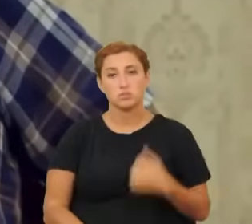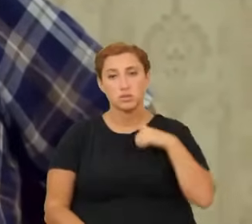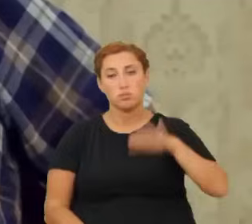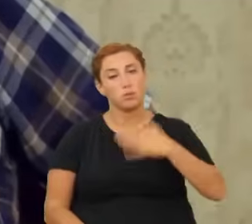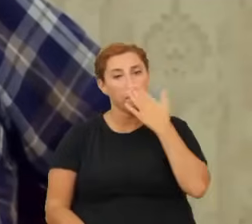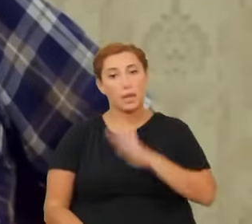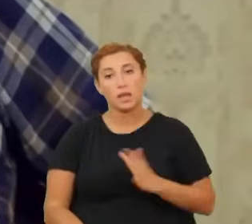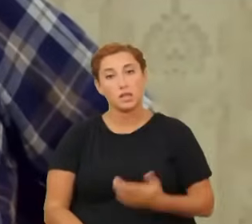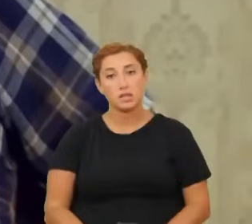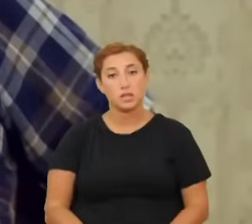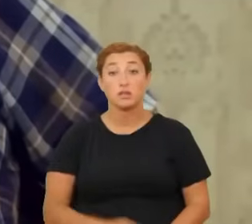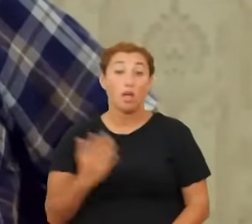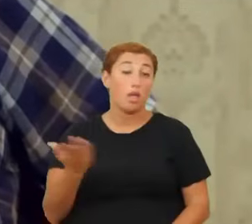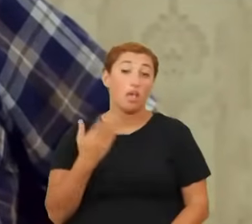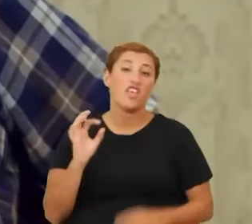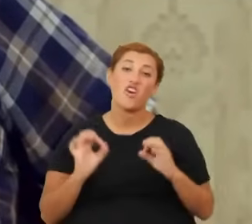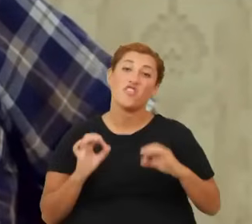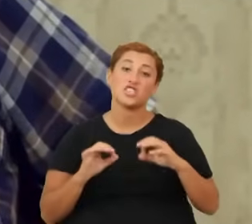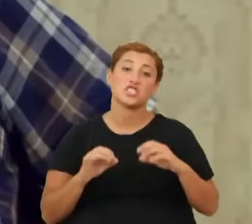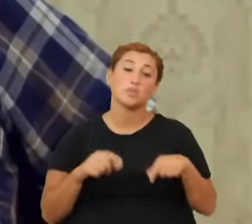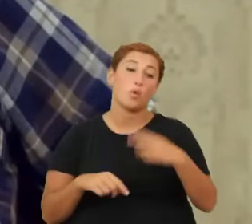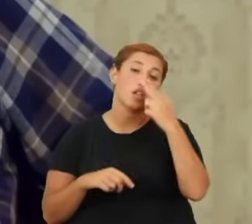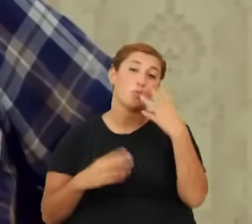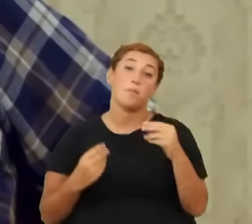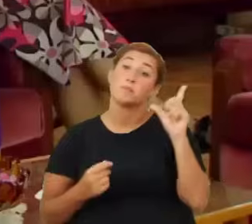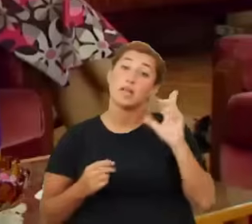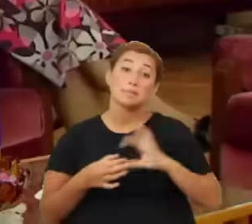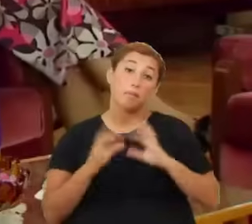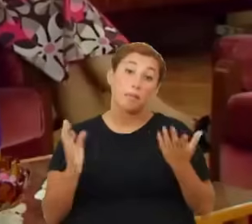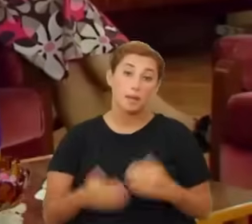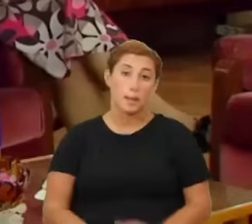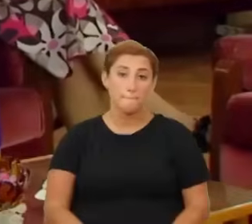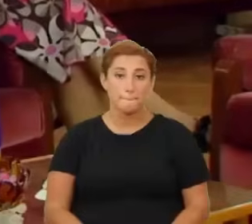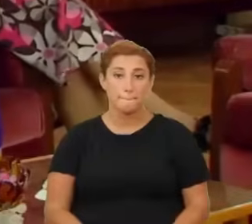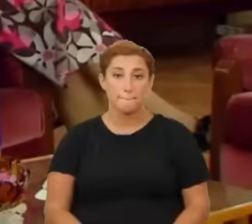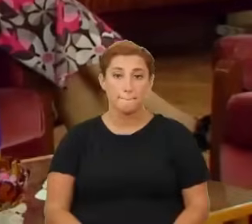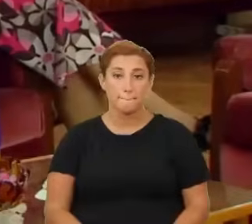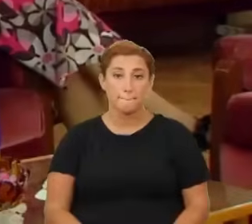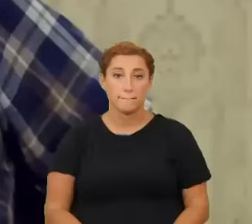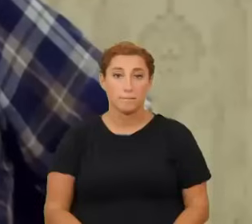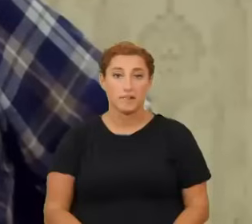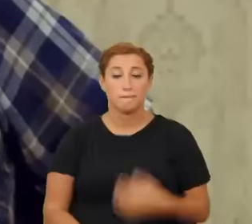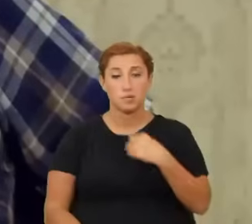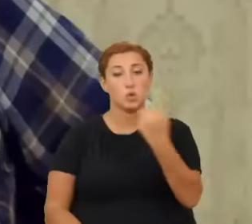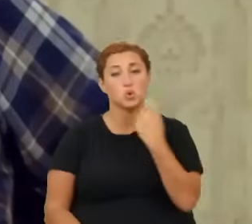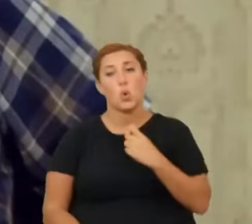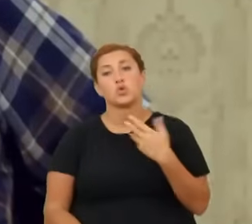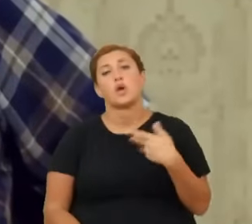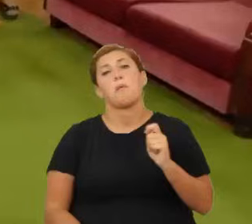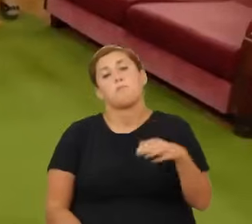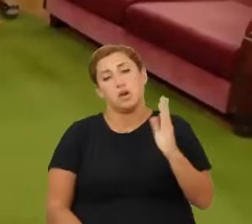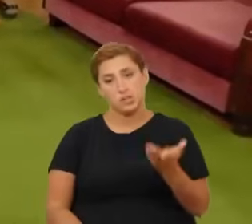de burada bekleriz. Yavaş yavaş demek bunlara alışmamız gerekiyor ya. Yani bize soracak haliniz yok ya.